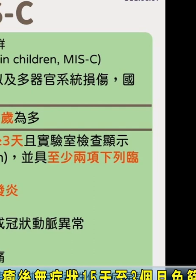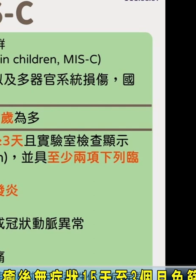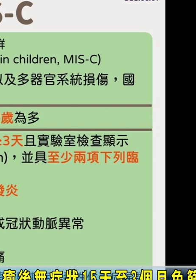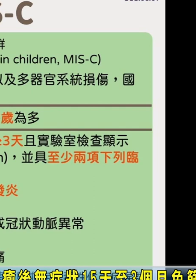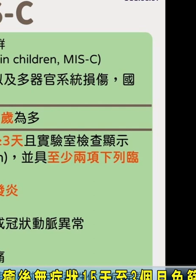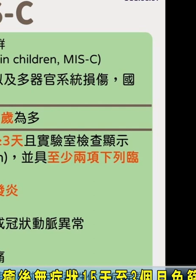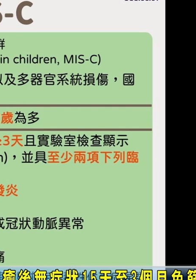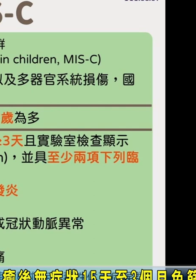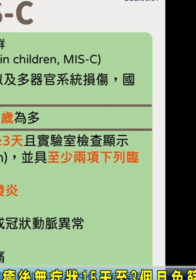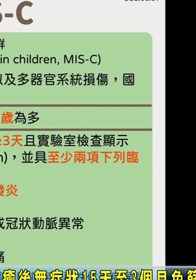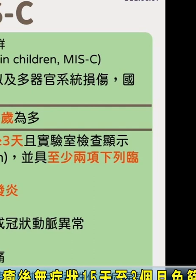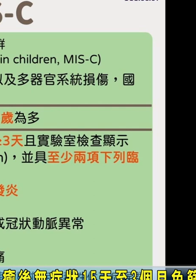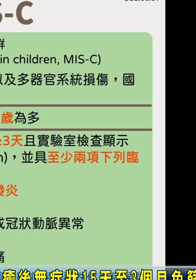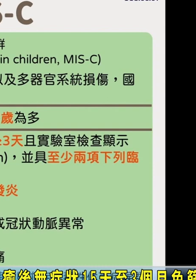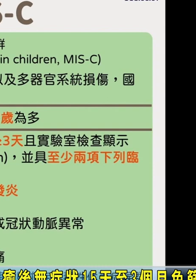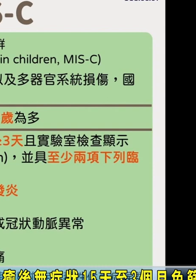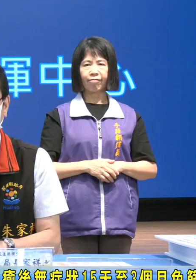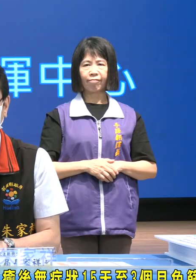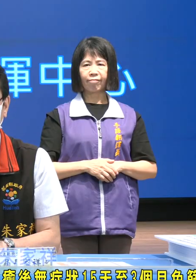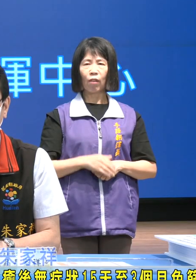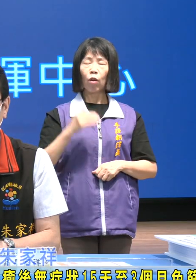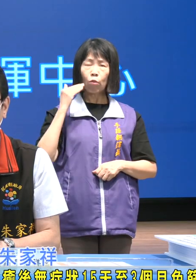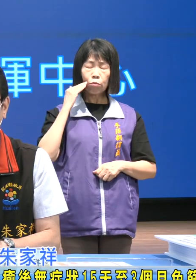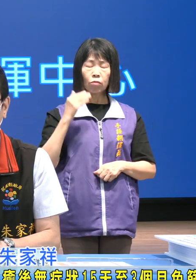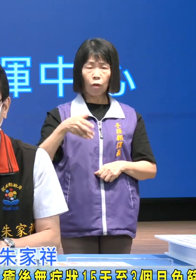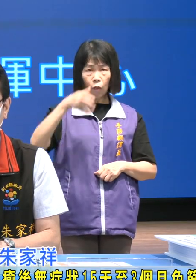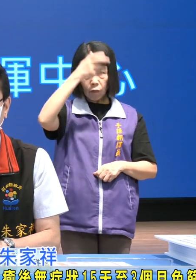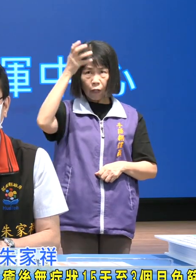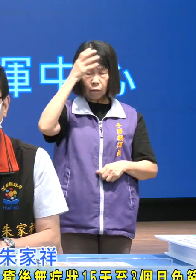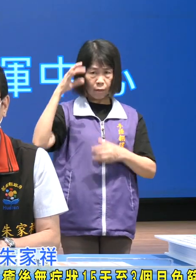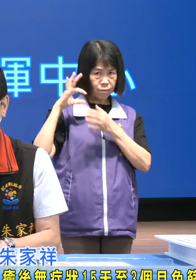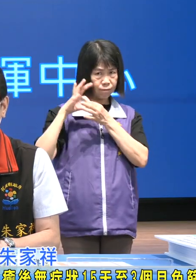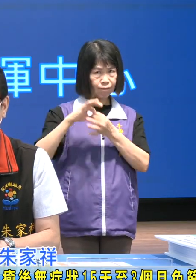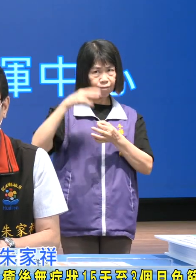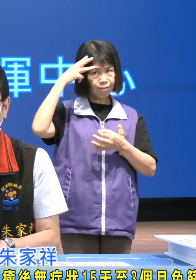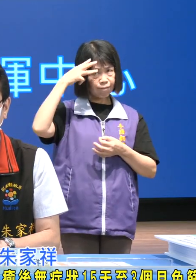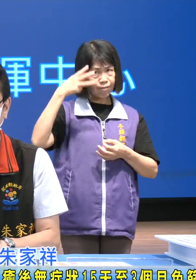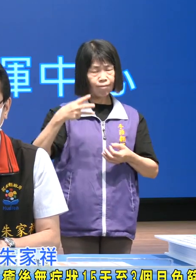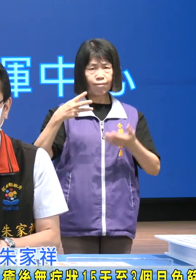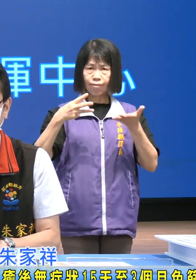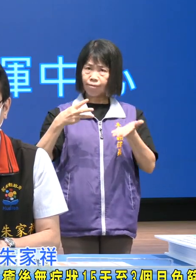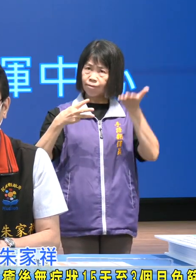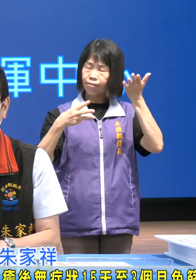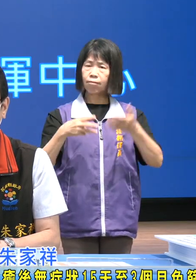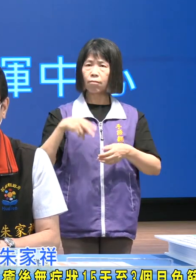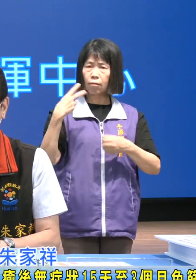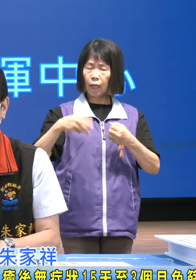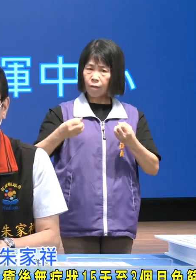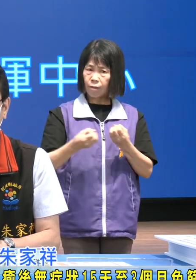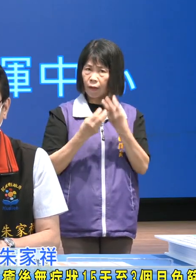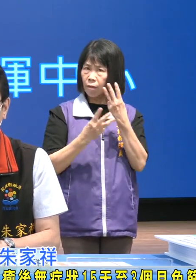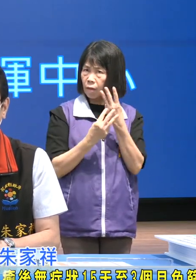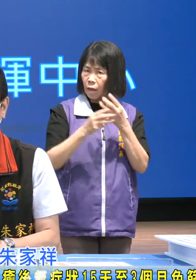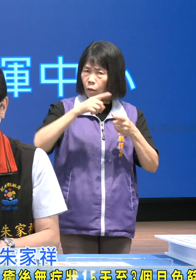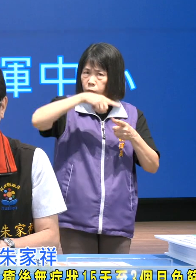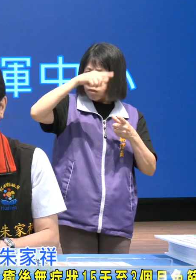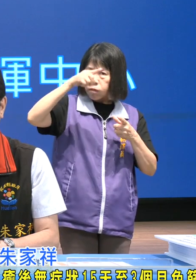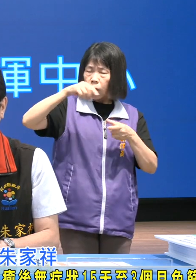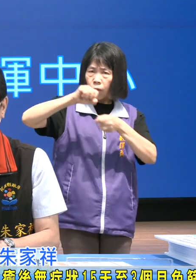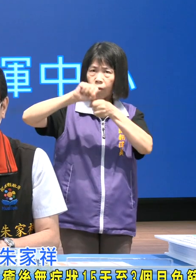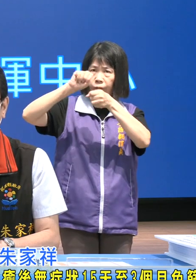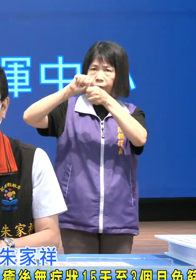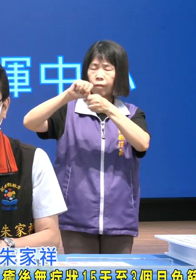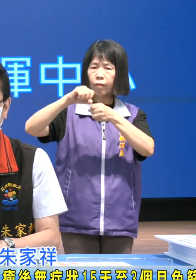炎症的症候群哈。所以如果除了发烧3天以上，你的发炎指数要上升之外，下面的